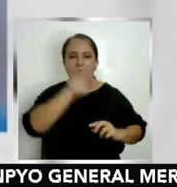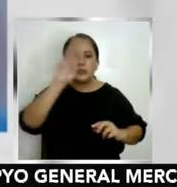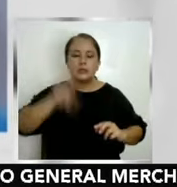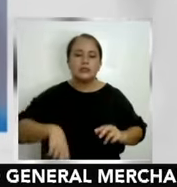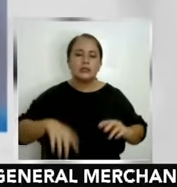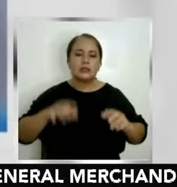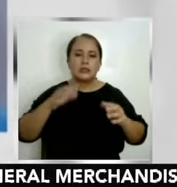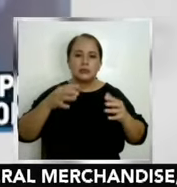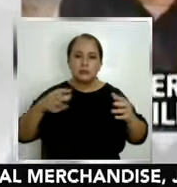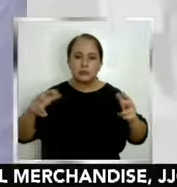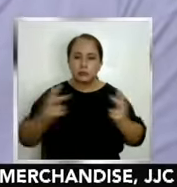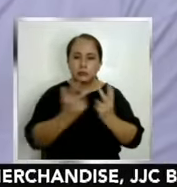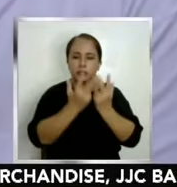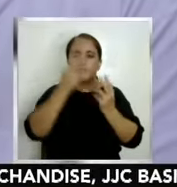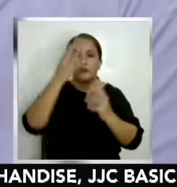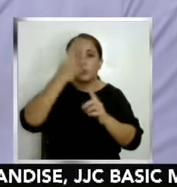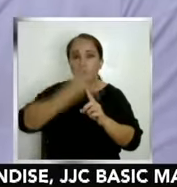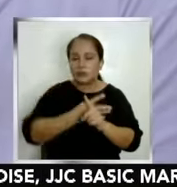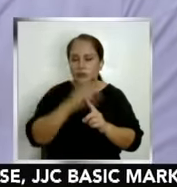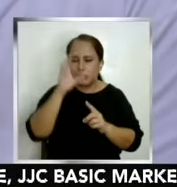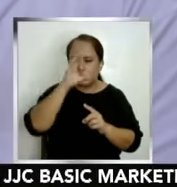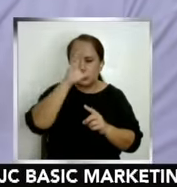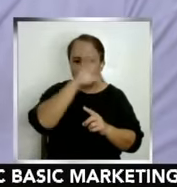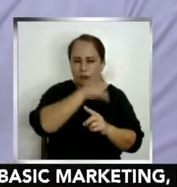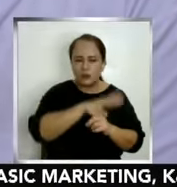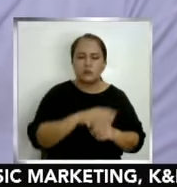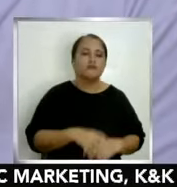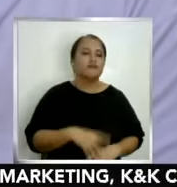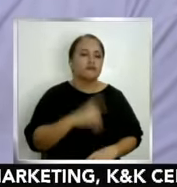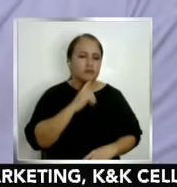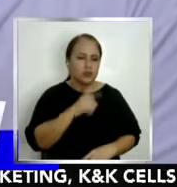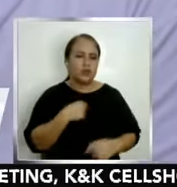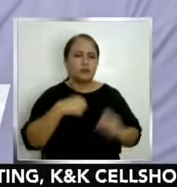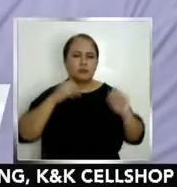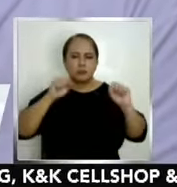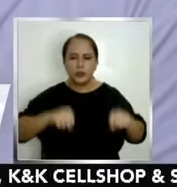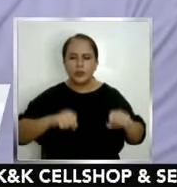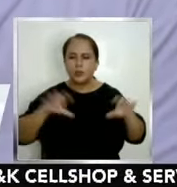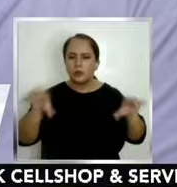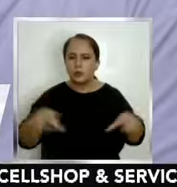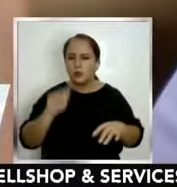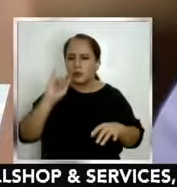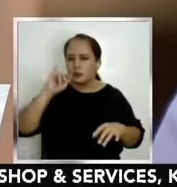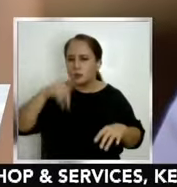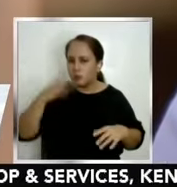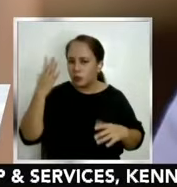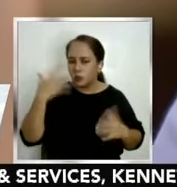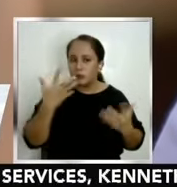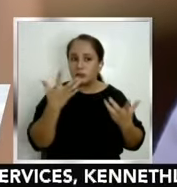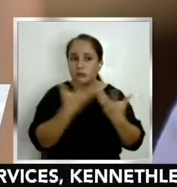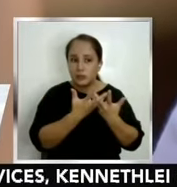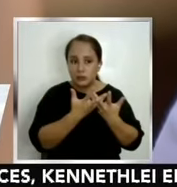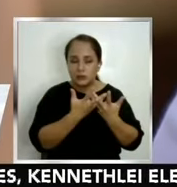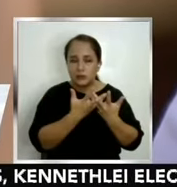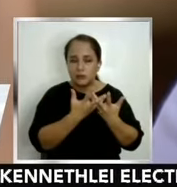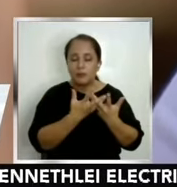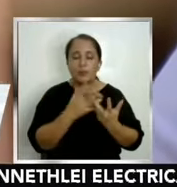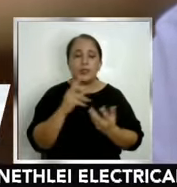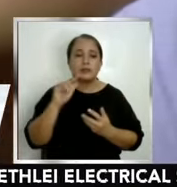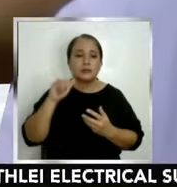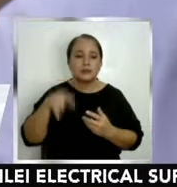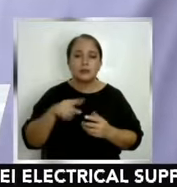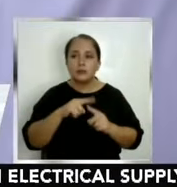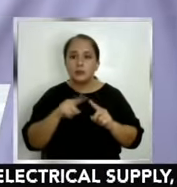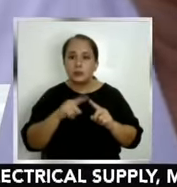ngayong pinaghahanap. Kumbinsido raw silang pwedeng trabahuhin ng tip dahil tugma ito sa tip ng ibang nagmamalasakit